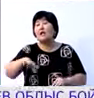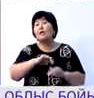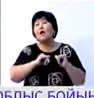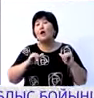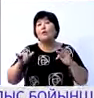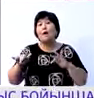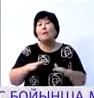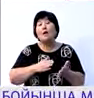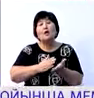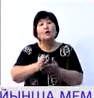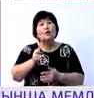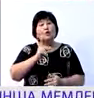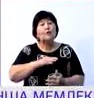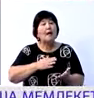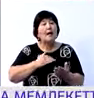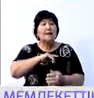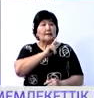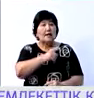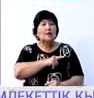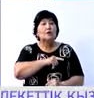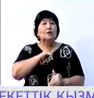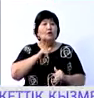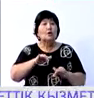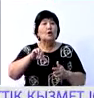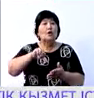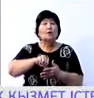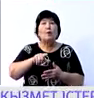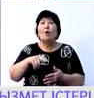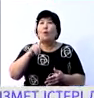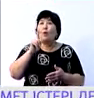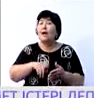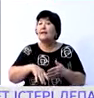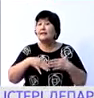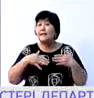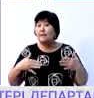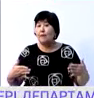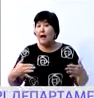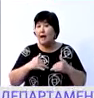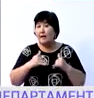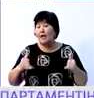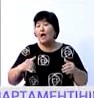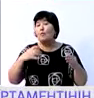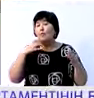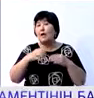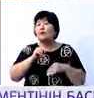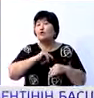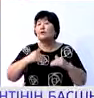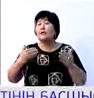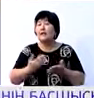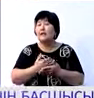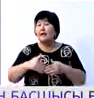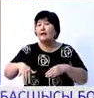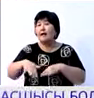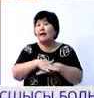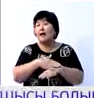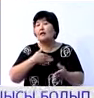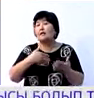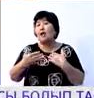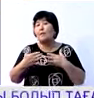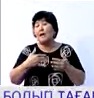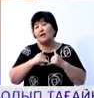бағытталған жүйелі жұмыстарға саяси күштер ұйытқы болса, қоғам сенімі артады. Сондықтан партия жұмысын жаңғыртып, халықпен кері